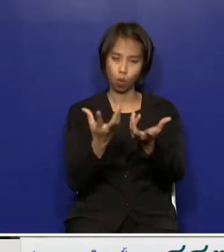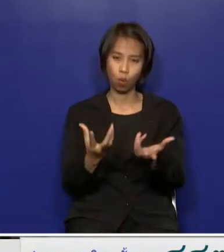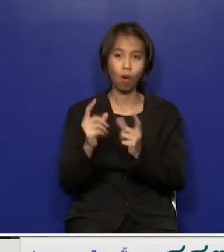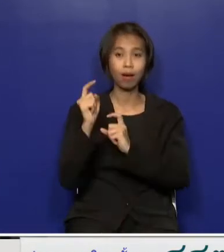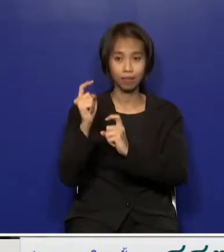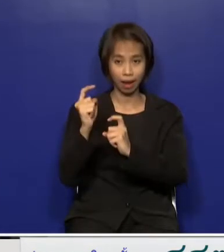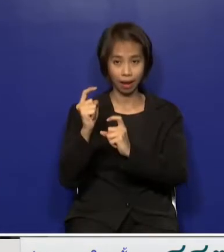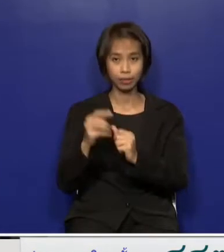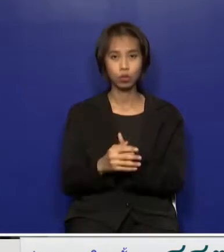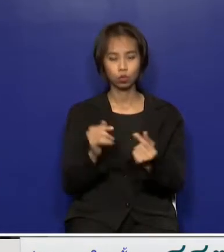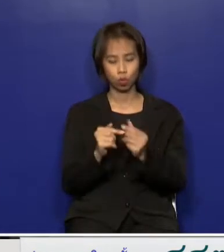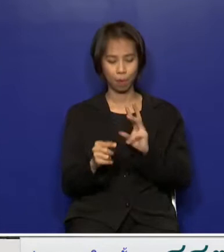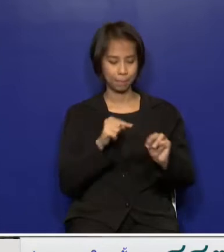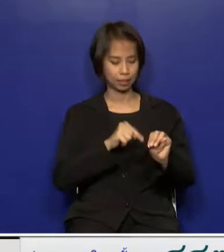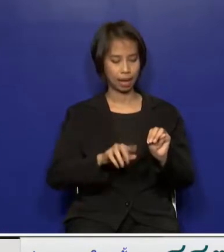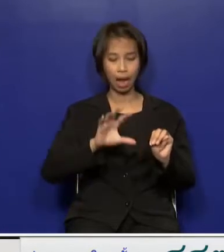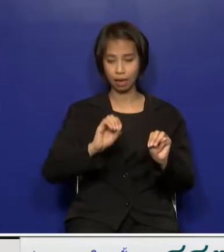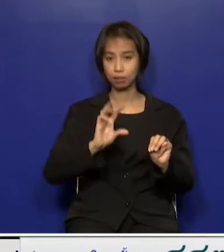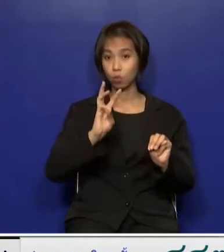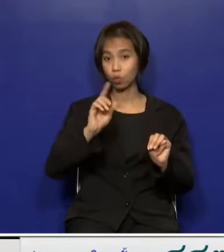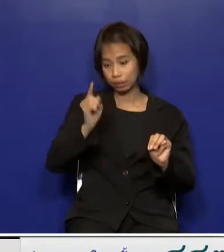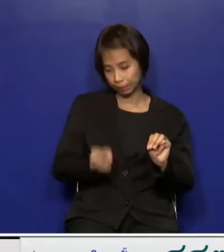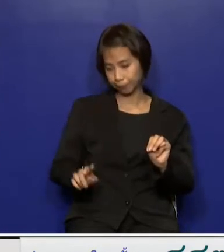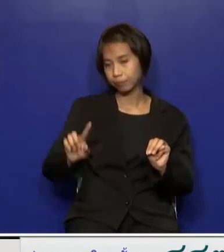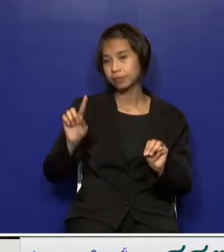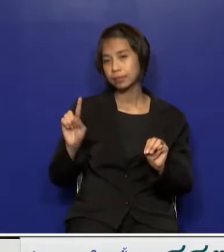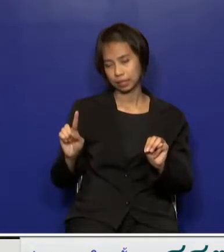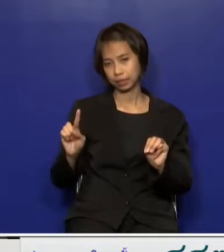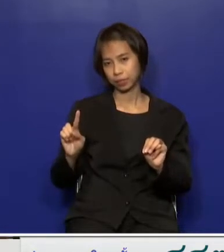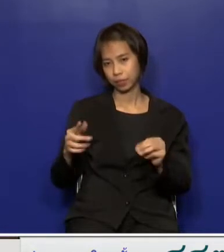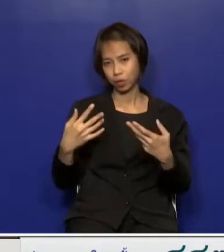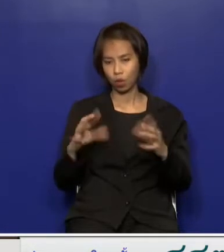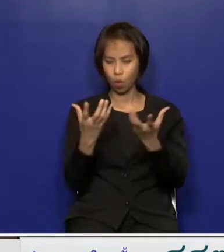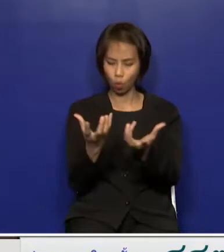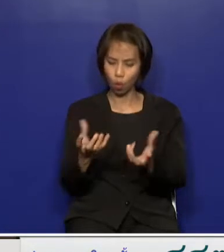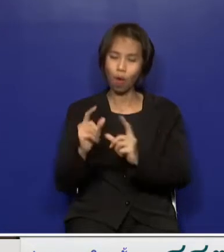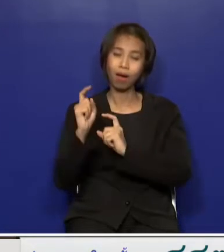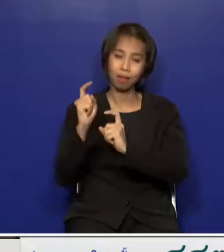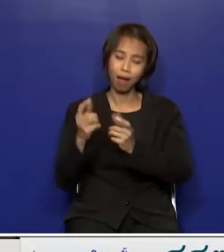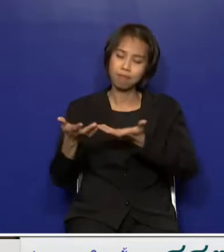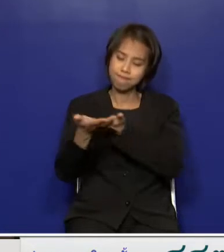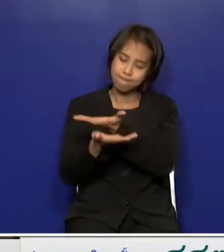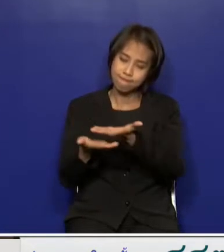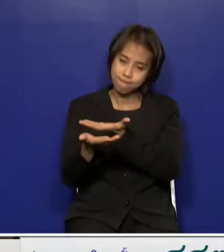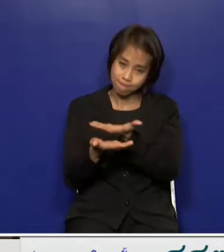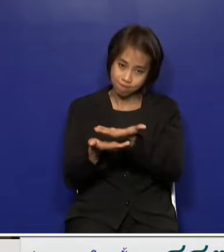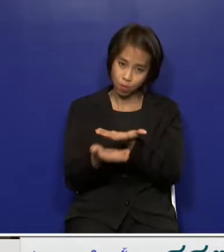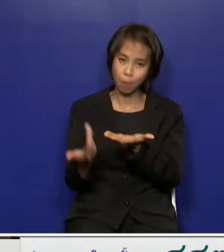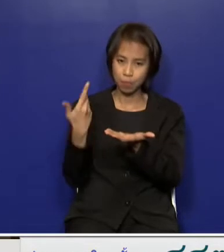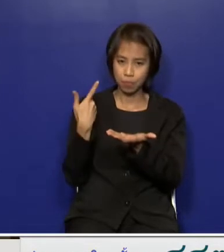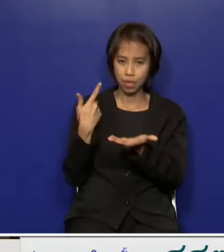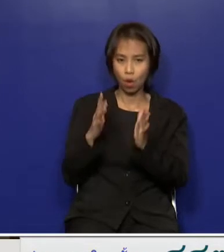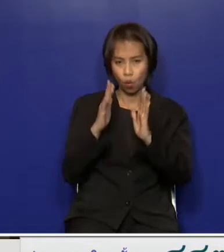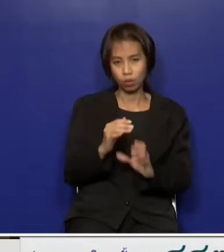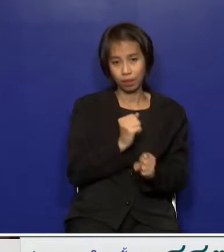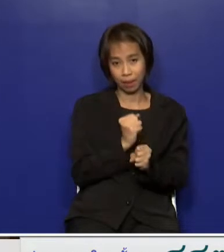รา 506.01นะครั ในกบวนการพิจุณาวัดุอนตรายนั้นนอกจากจเคหี่หน่วยงานทเราไป